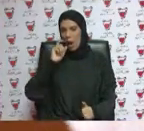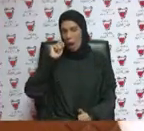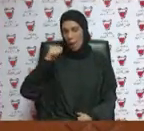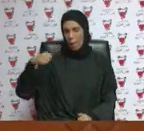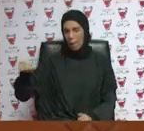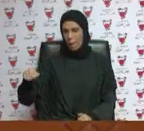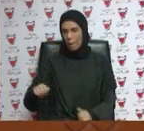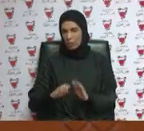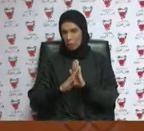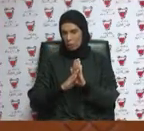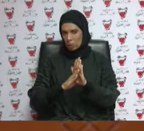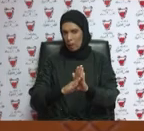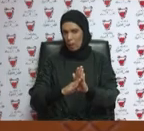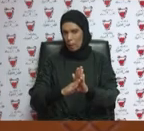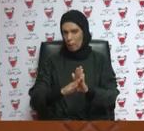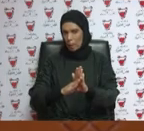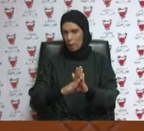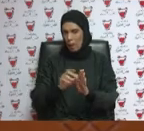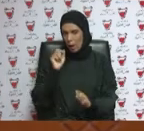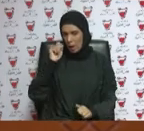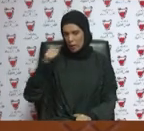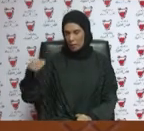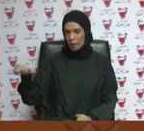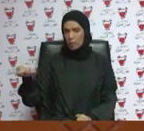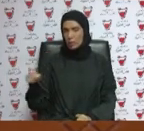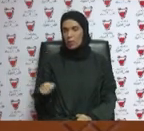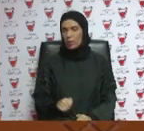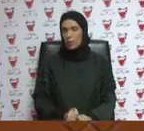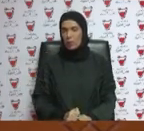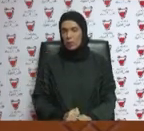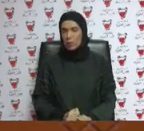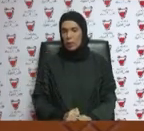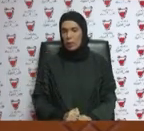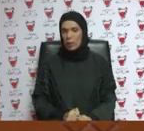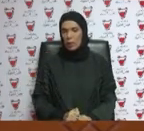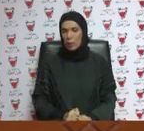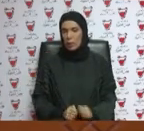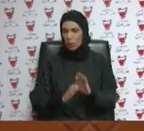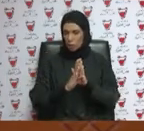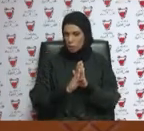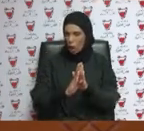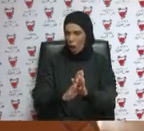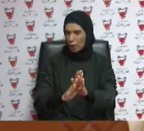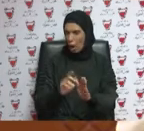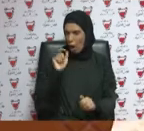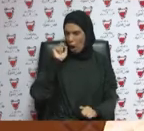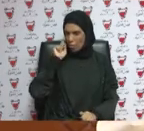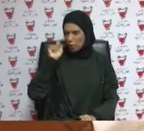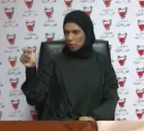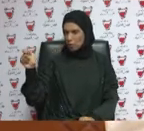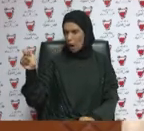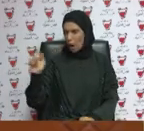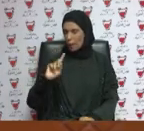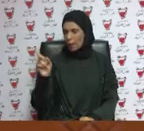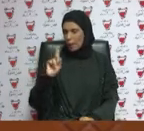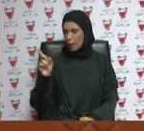وهل هو دعم للتاجر؟ خلي يسمع التجار ويسمع الجميع. هل هو دعم للتاجر البحريني